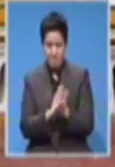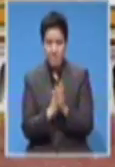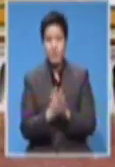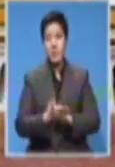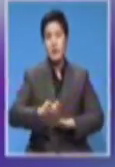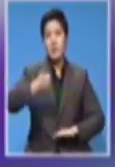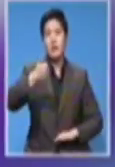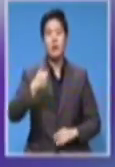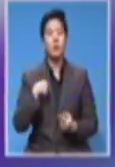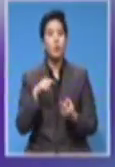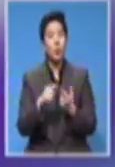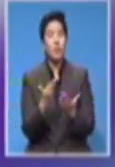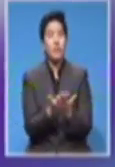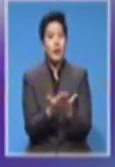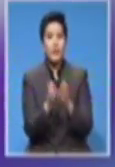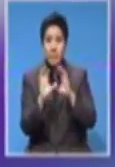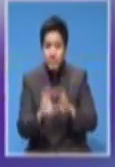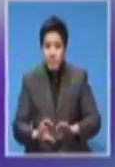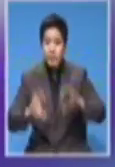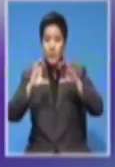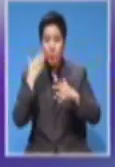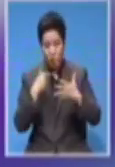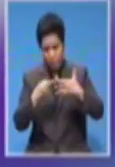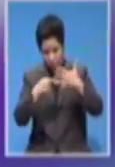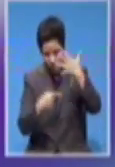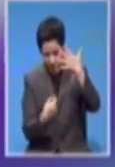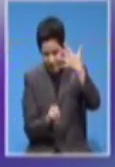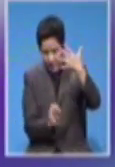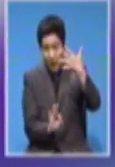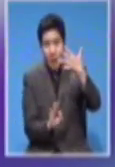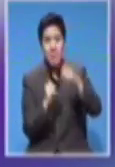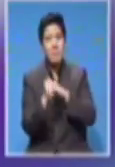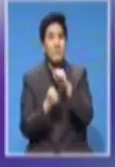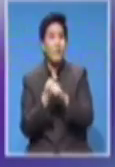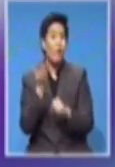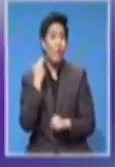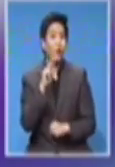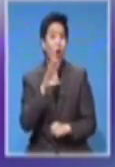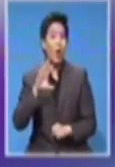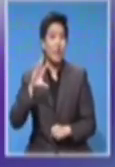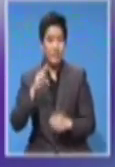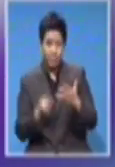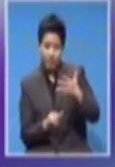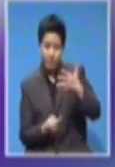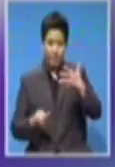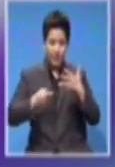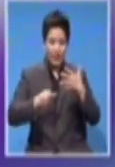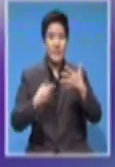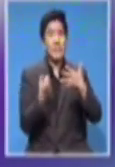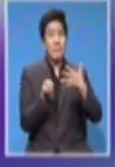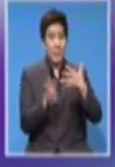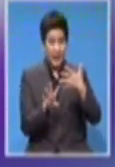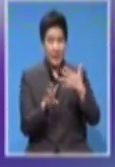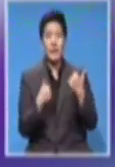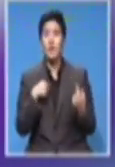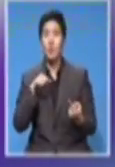ะครับทั้งในด้านการเงินภาครัฐจากอันดับที่19ในปี2557เป็นอันดับที่14ในปัจจุบันนะครับด้านกรอบ